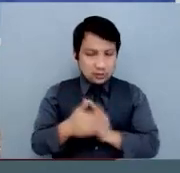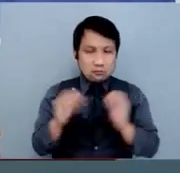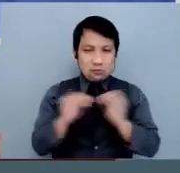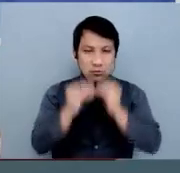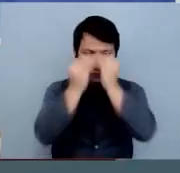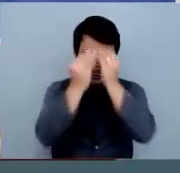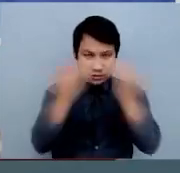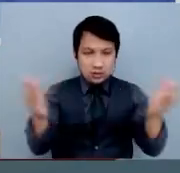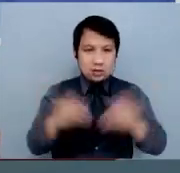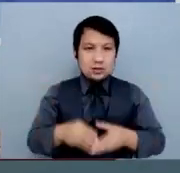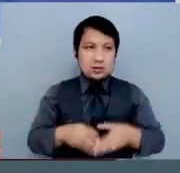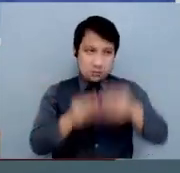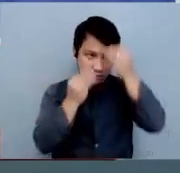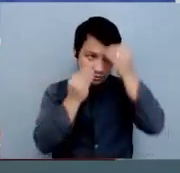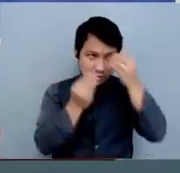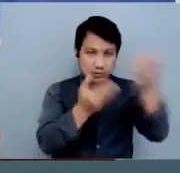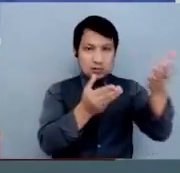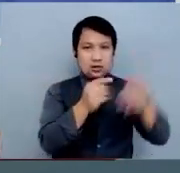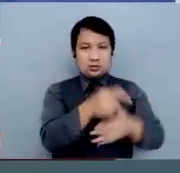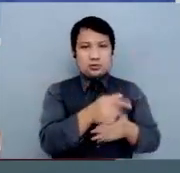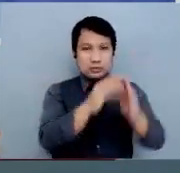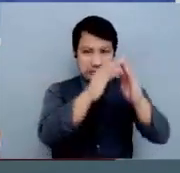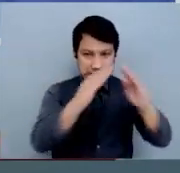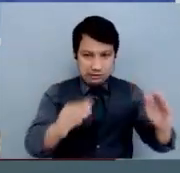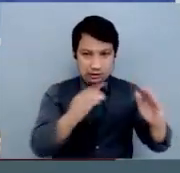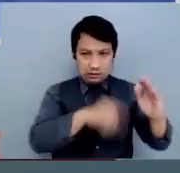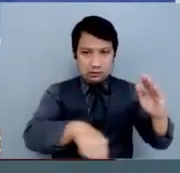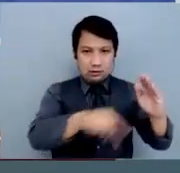need to inform also those in your household